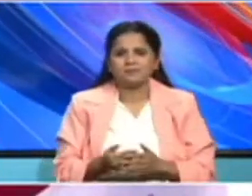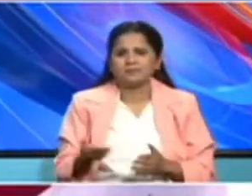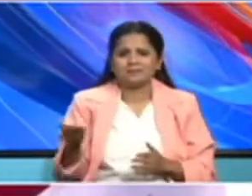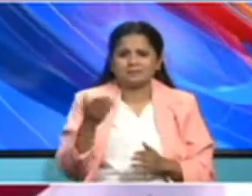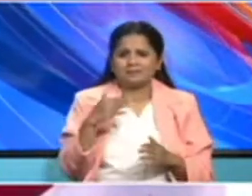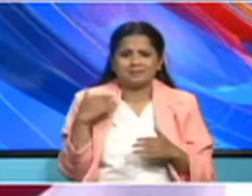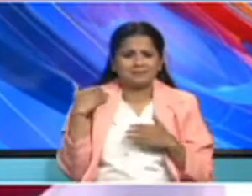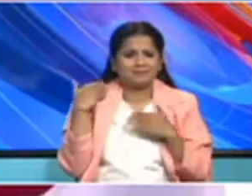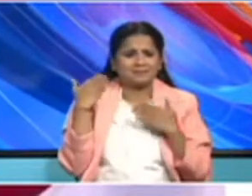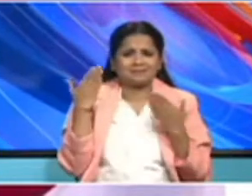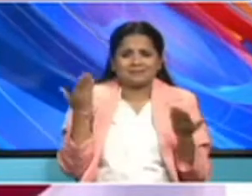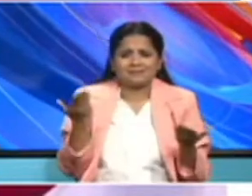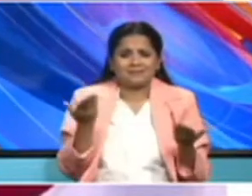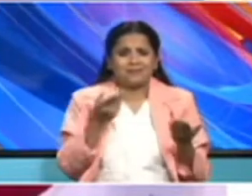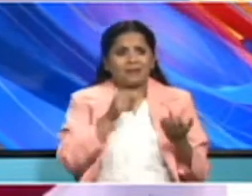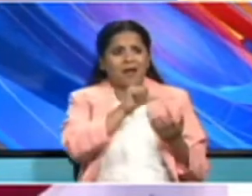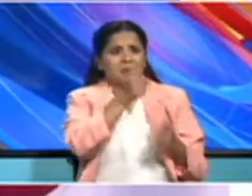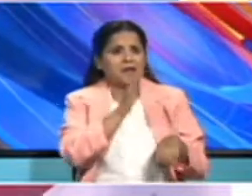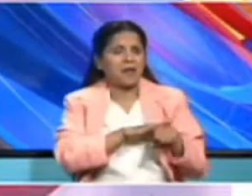शब्दों से परे है।